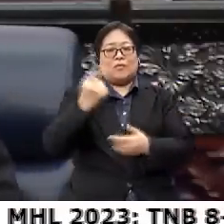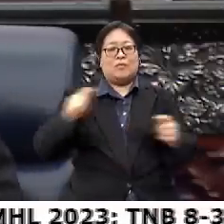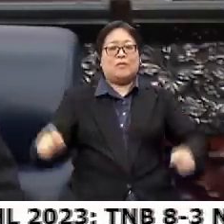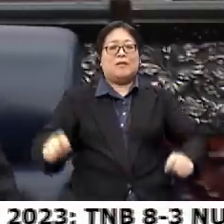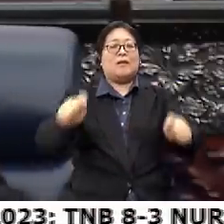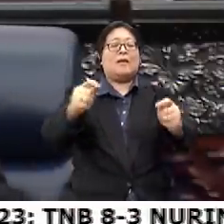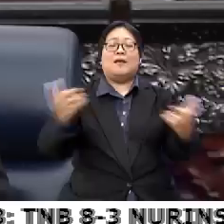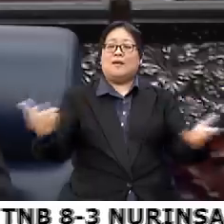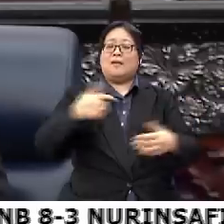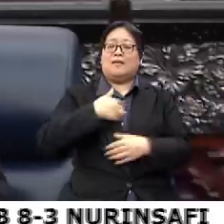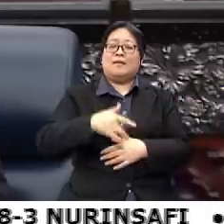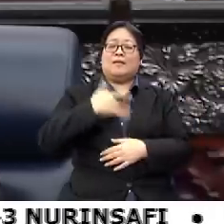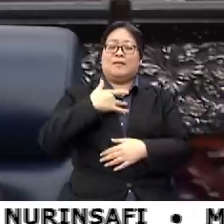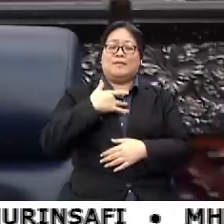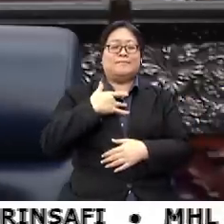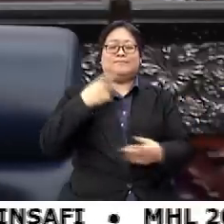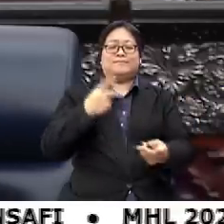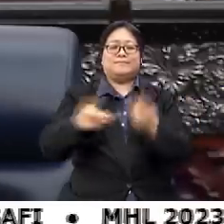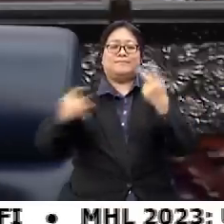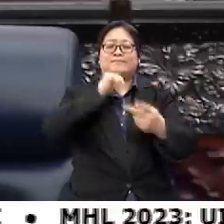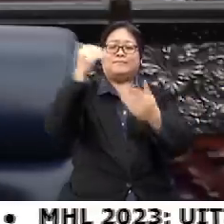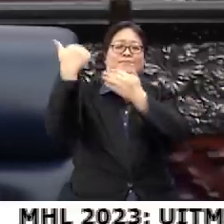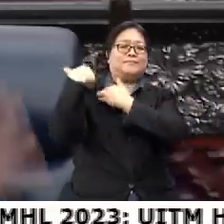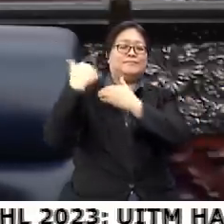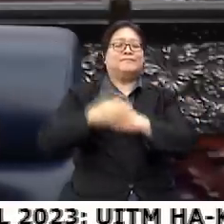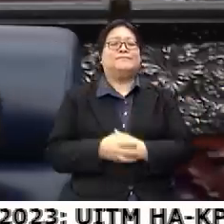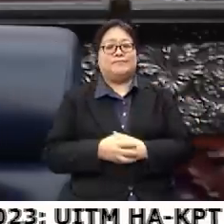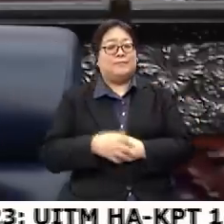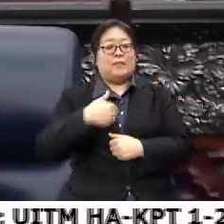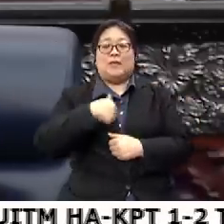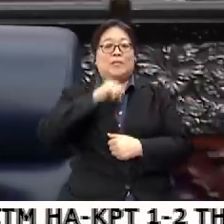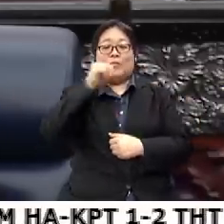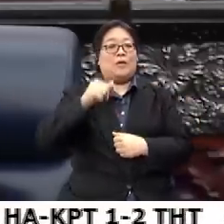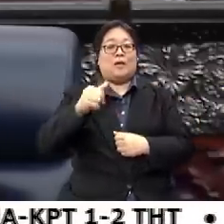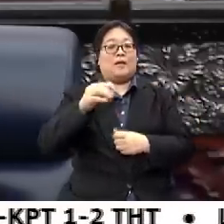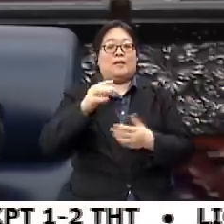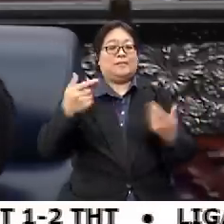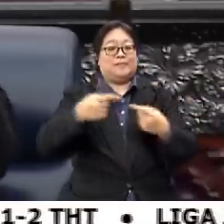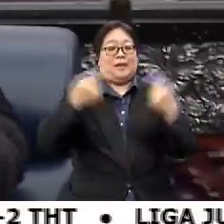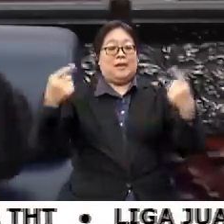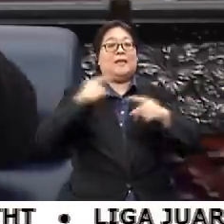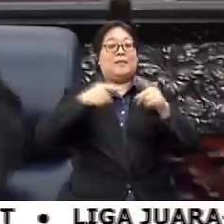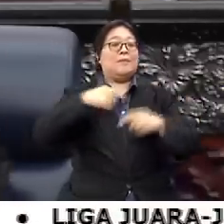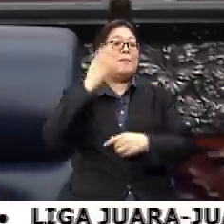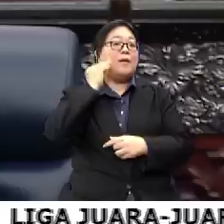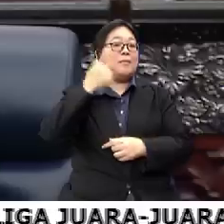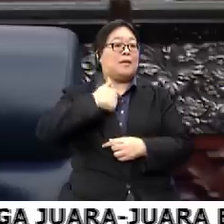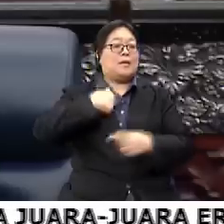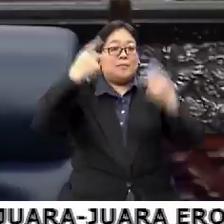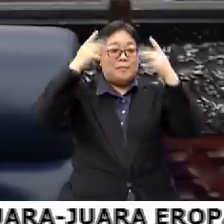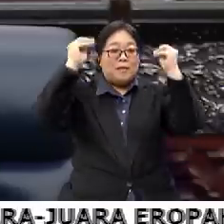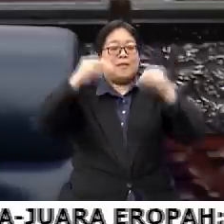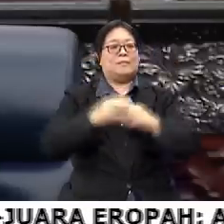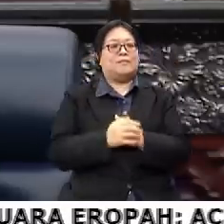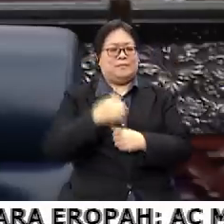tindakan yang saya kira amat tidak bertanggungjawab. Saya bukan bercakap sebagai pembangkang, sebagai pengalaman, sebagai Perdana Menteri. Saya